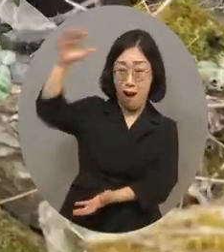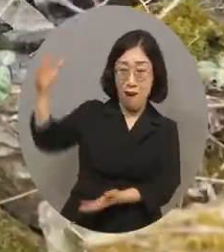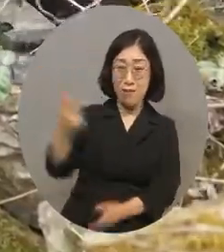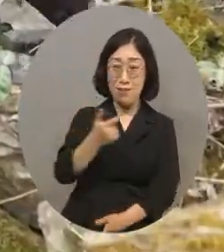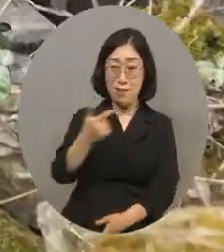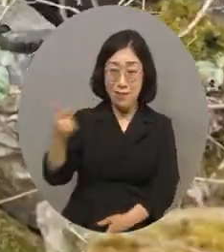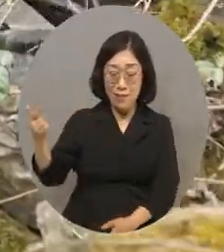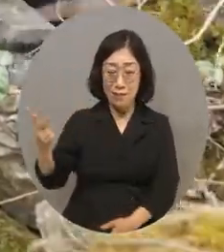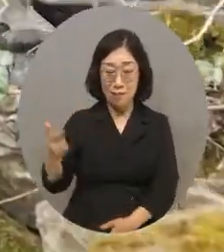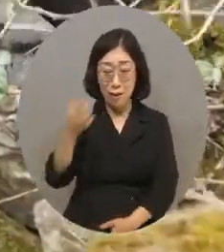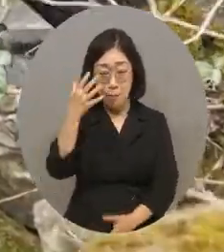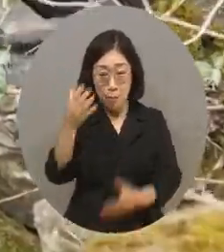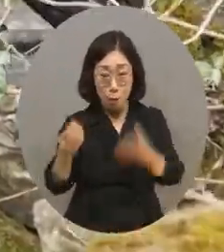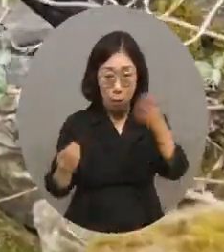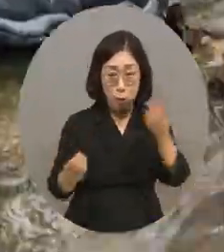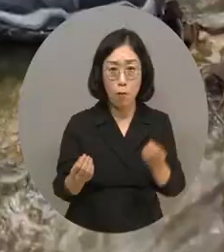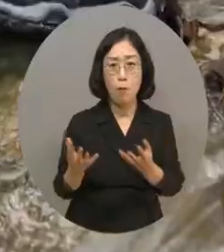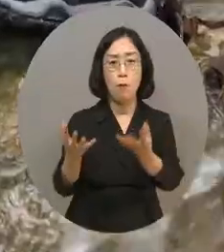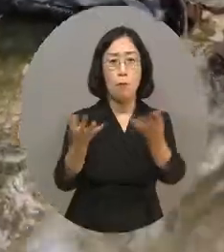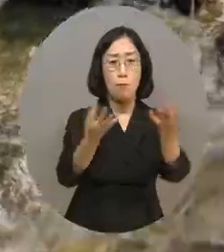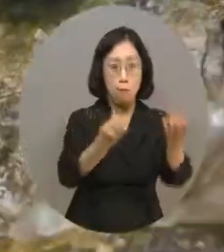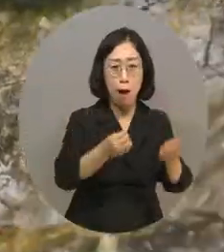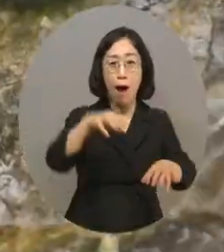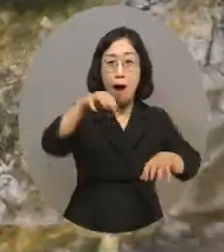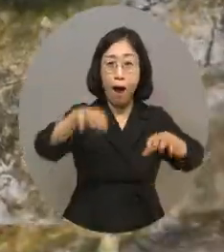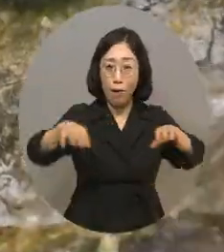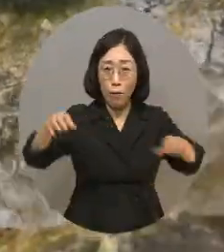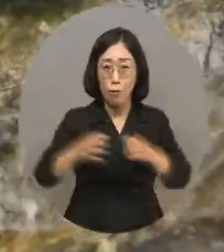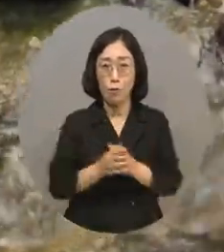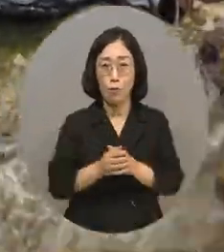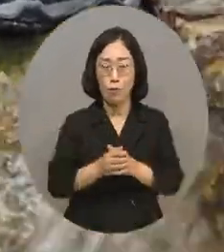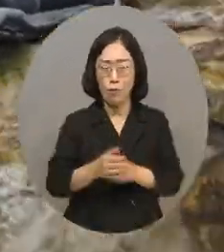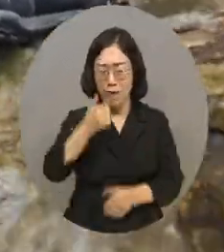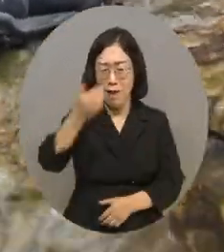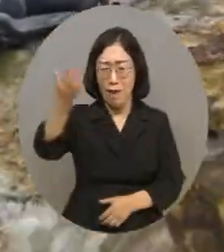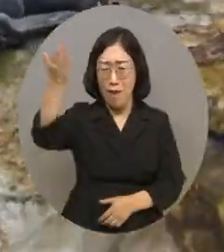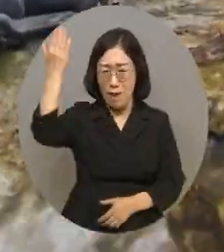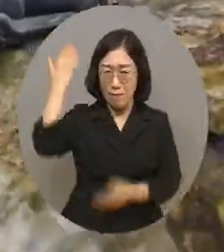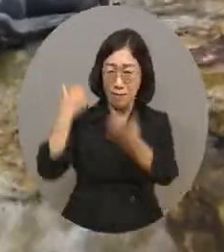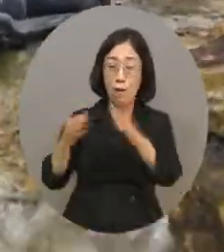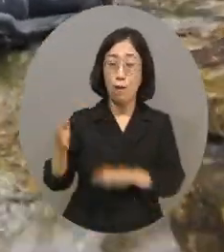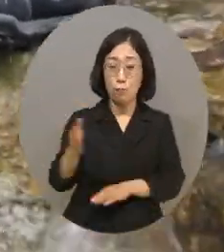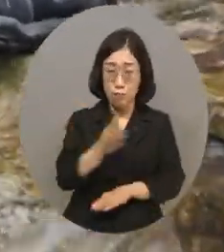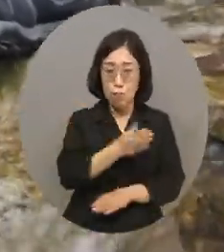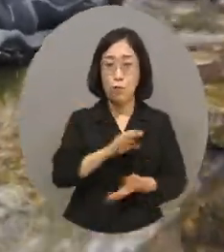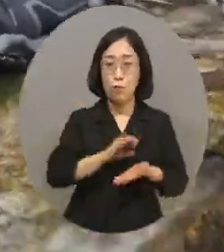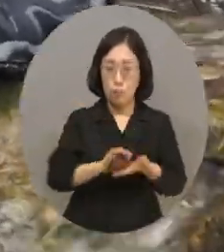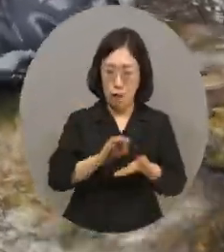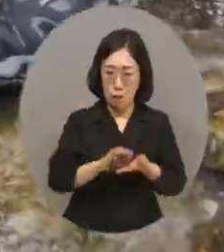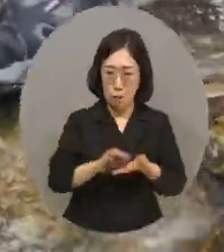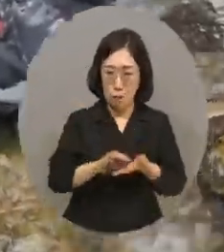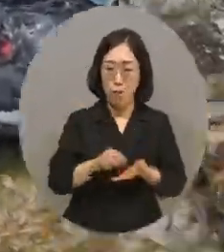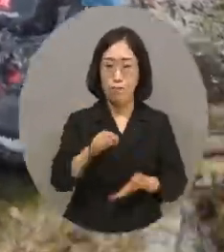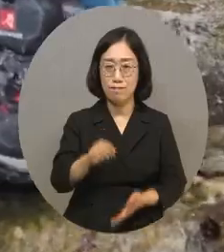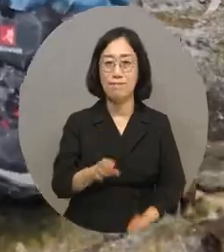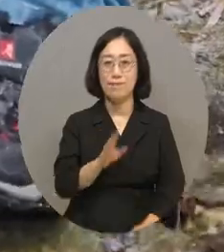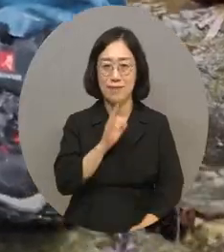매우 흔한 자연이고 인간의 문명이 시작됐을 때부터 사용됐던 물질입니다